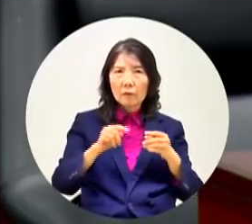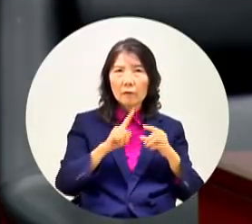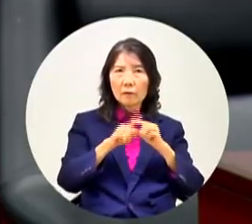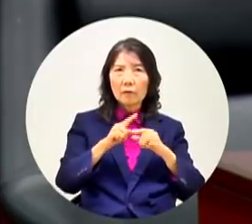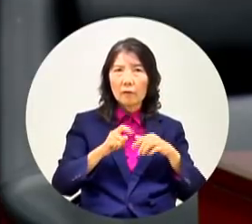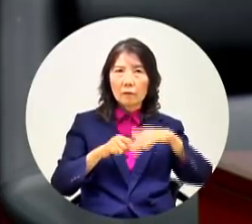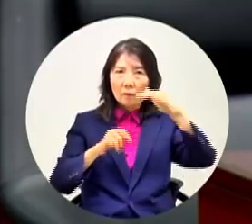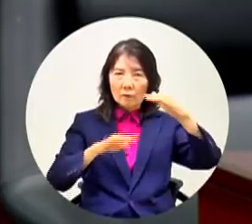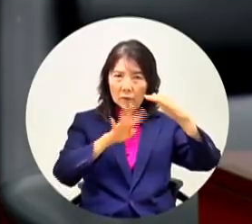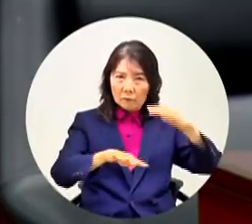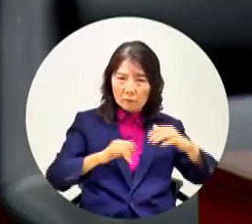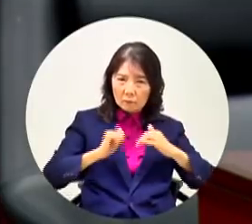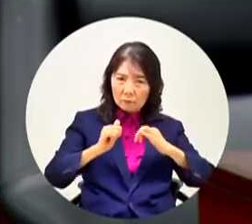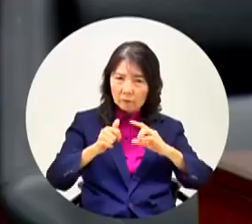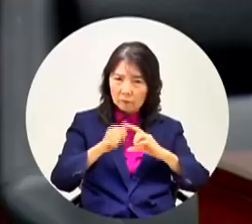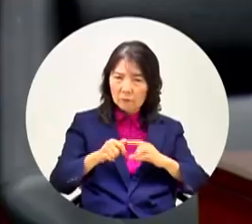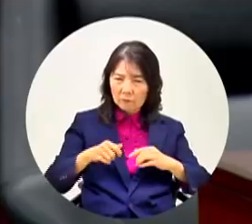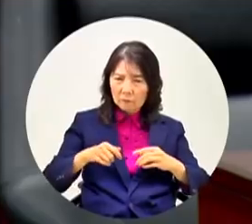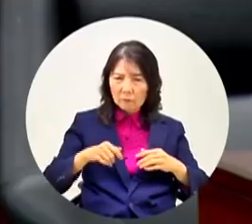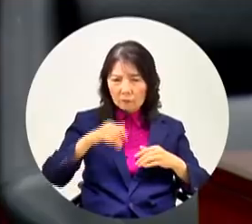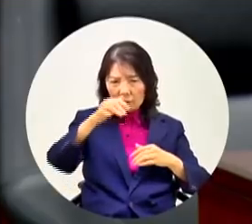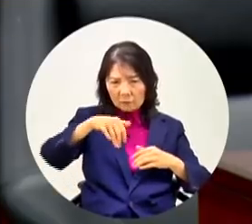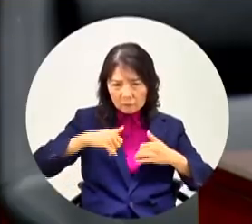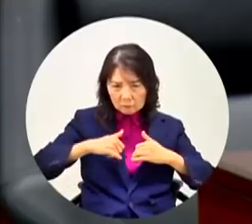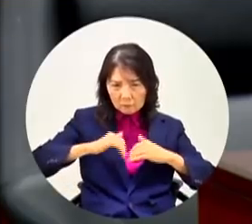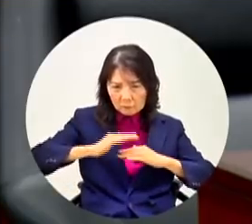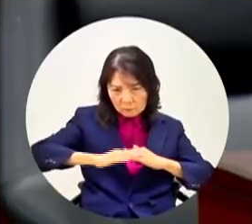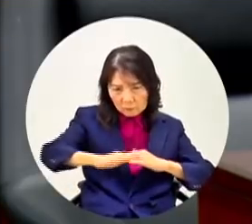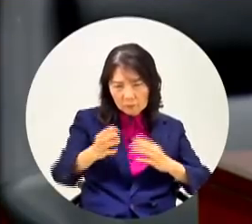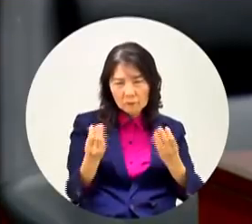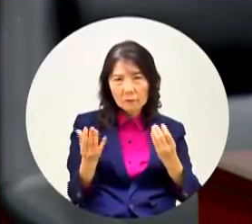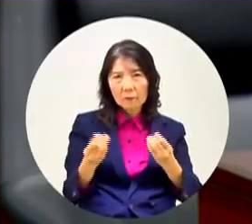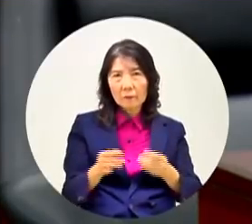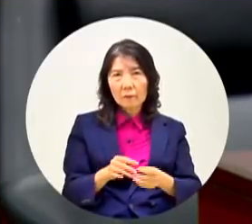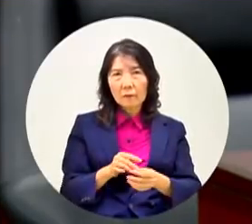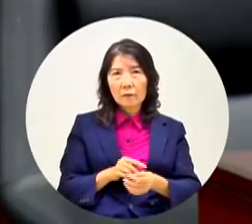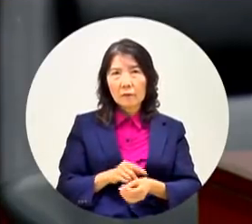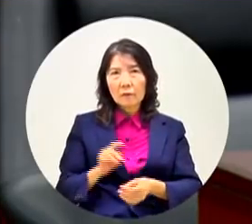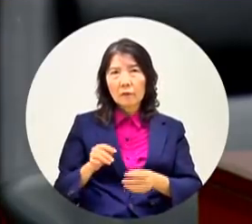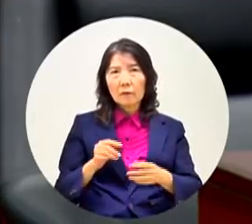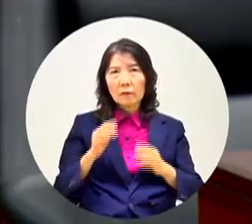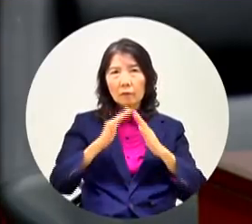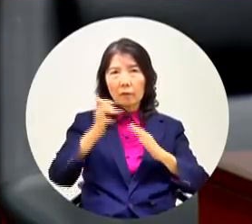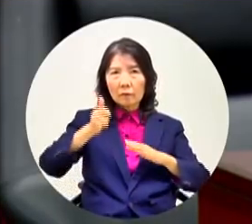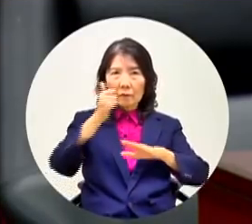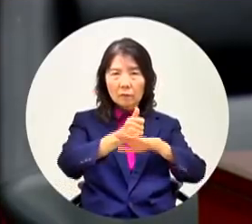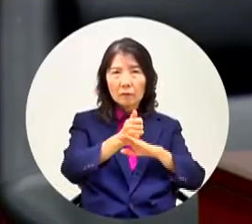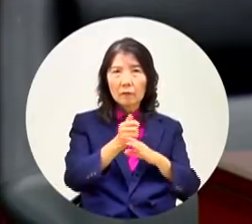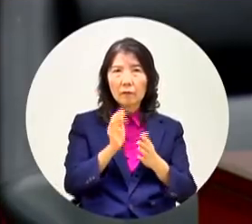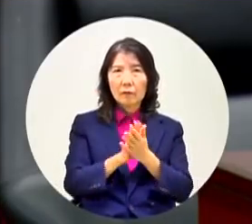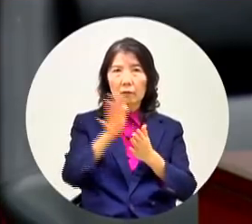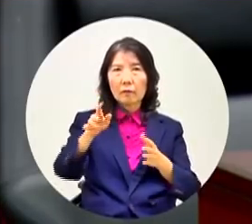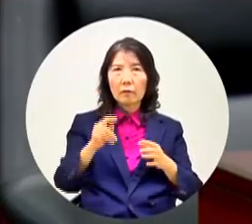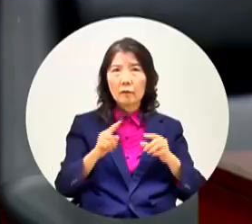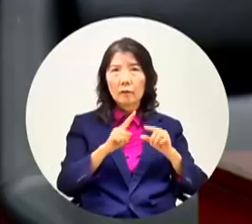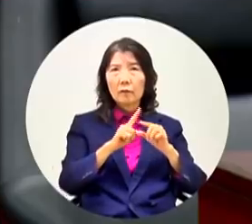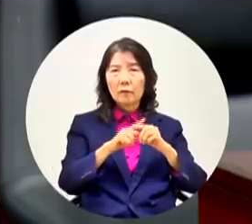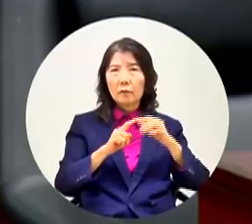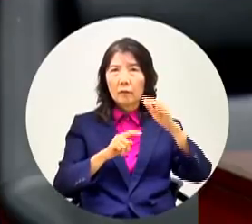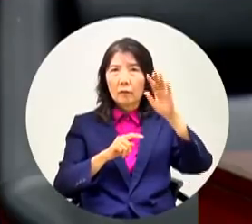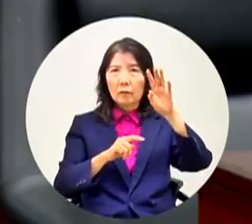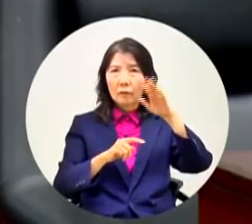的道路怎样都没有铺铺，但是咱的市长就任以后，我当然中仑二路，我当然我秀